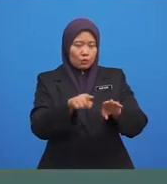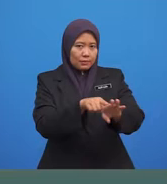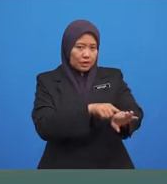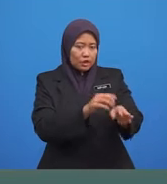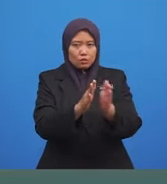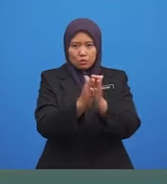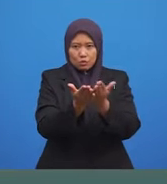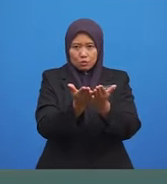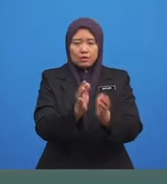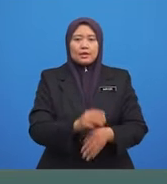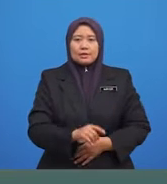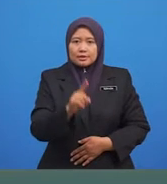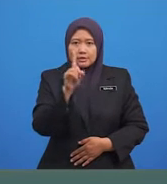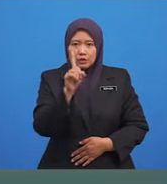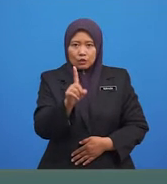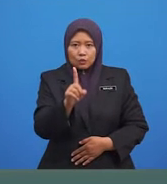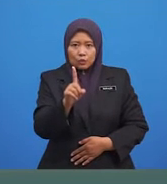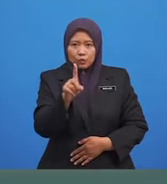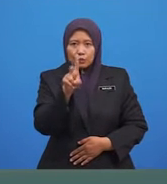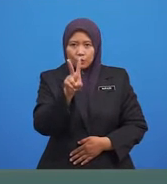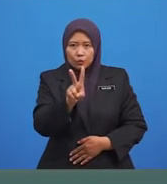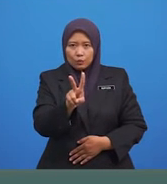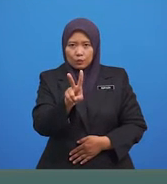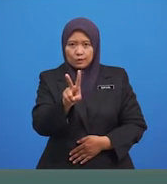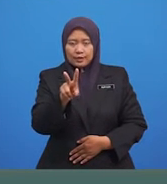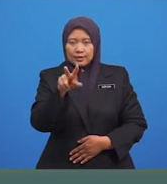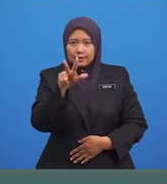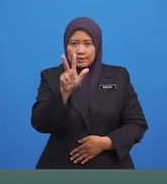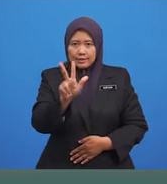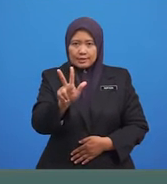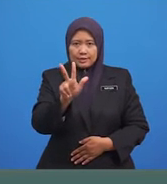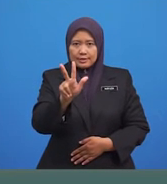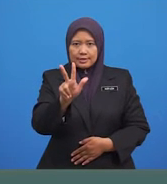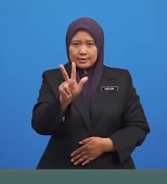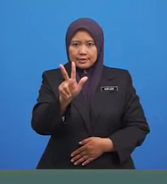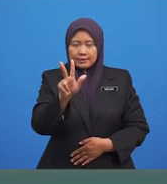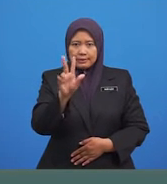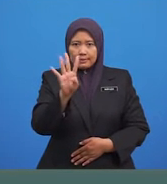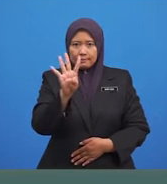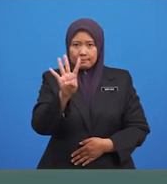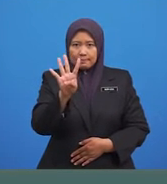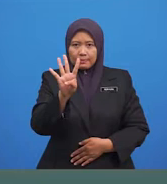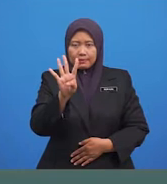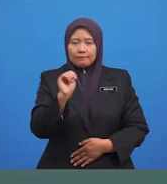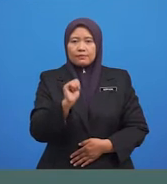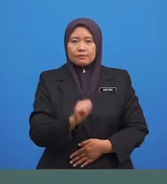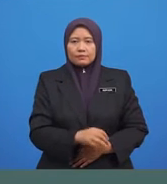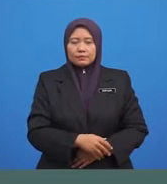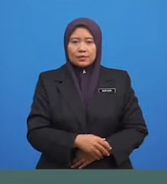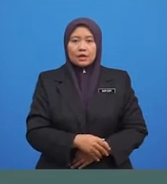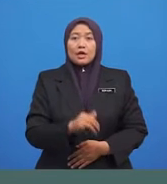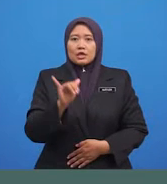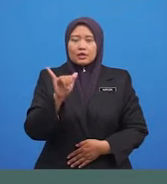1, 2, 3, 4. 4.